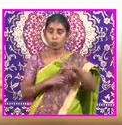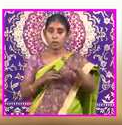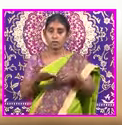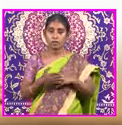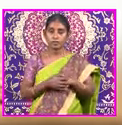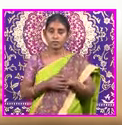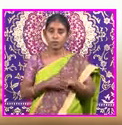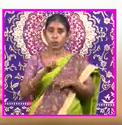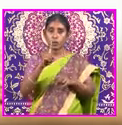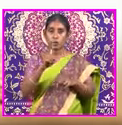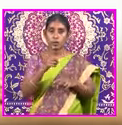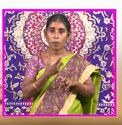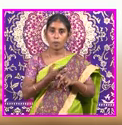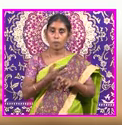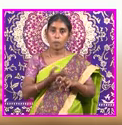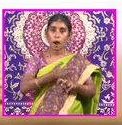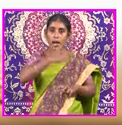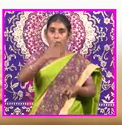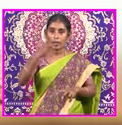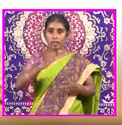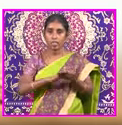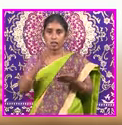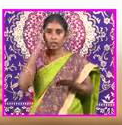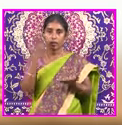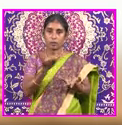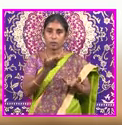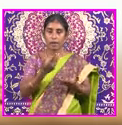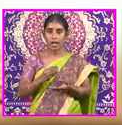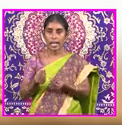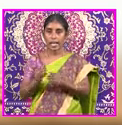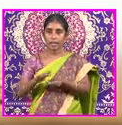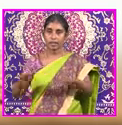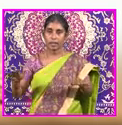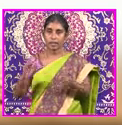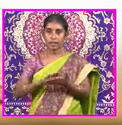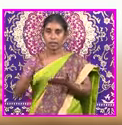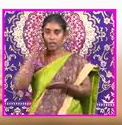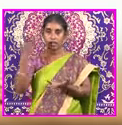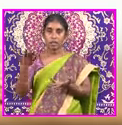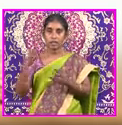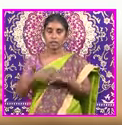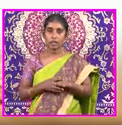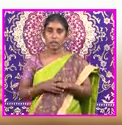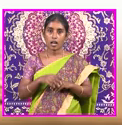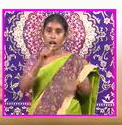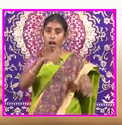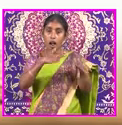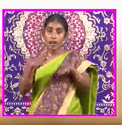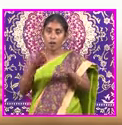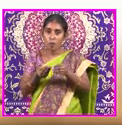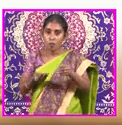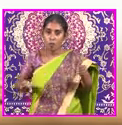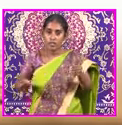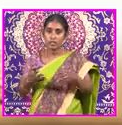இடத்துலையுமே வித்தியாசம் வேறுபடும். உதாரணத்துக்கு ஊட்டியில் இருக்கிற ஒருவர் வந்து சென்னையில் ஒரு 1 வீக்காக தங்கினார்னா ஒரு வேலைக்காக செல்கிறார்,